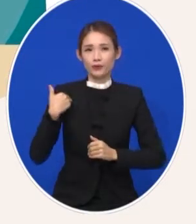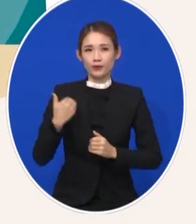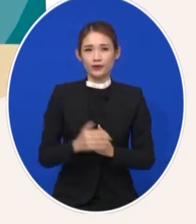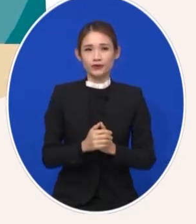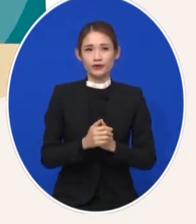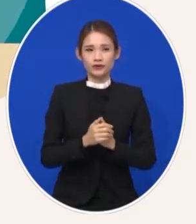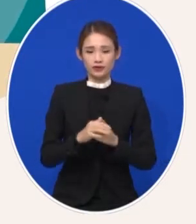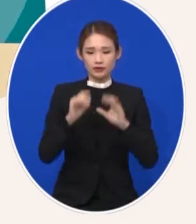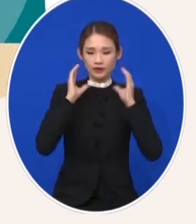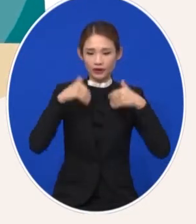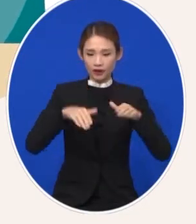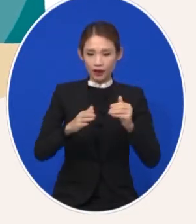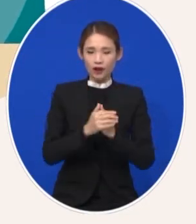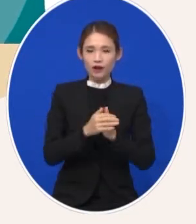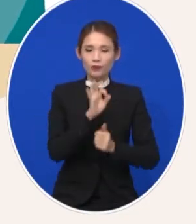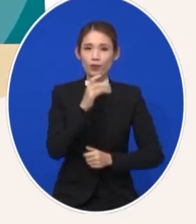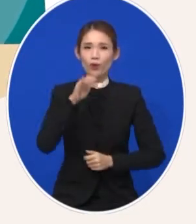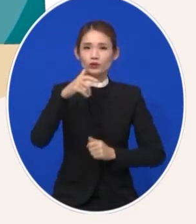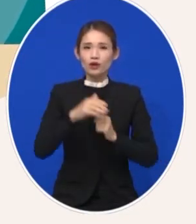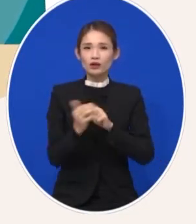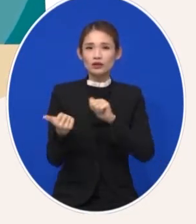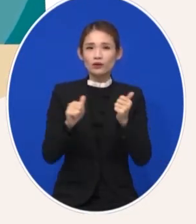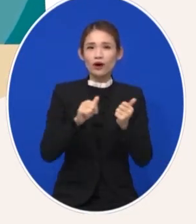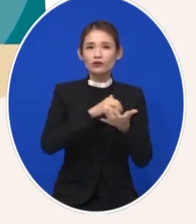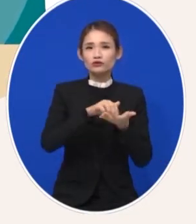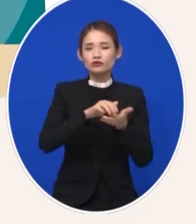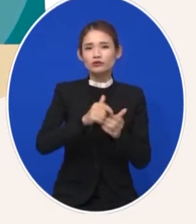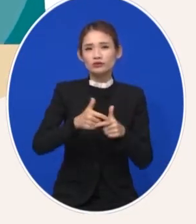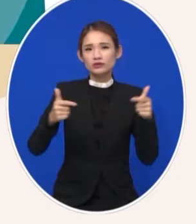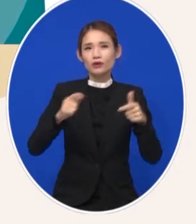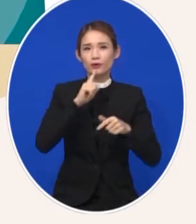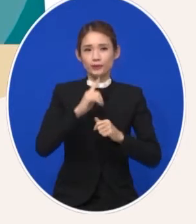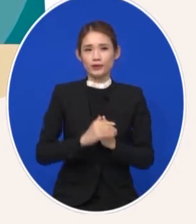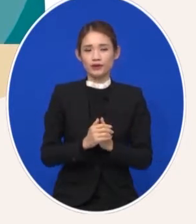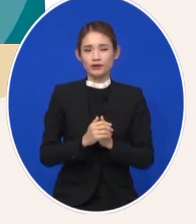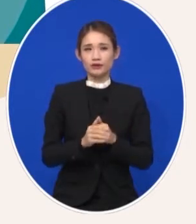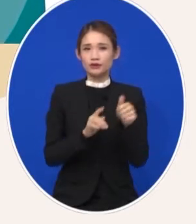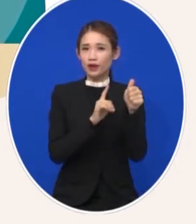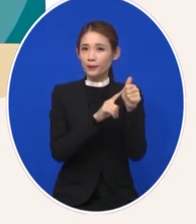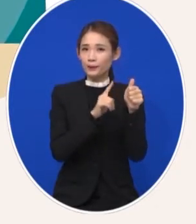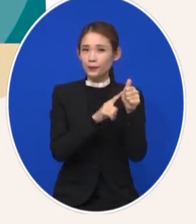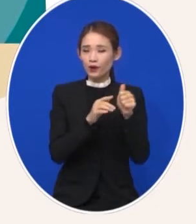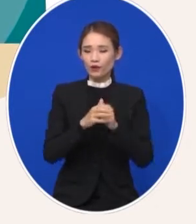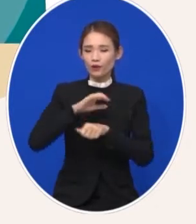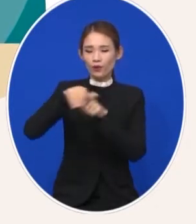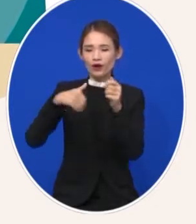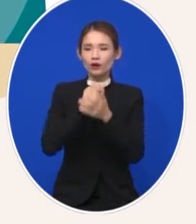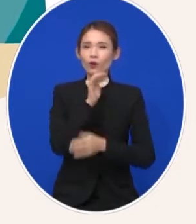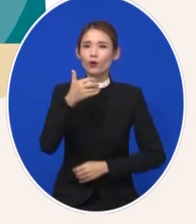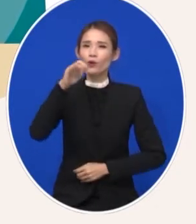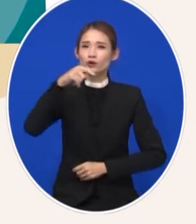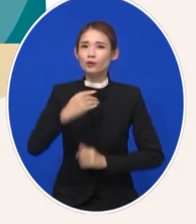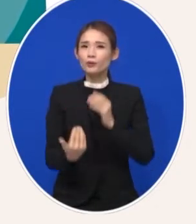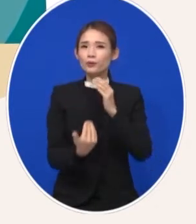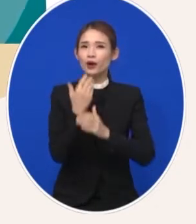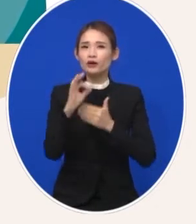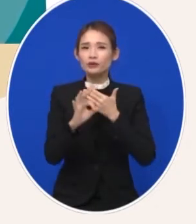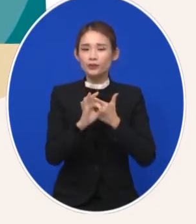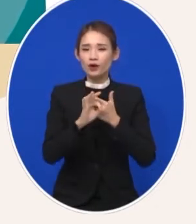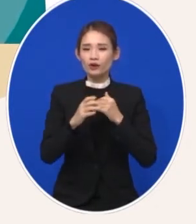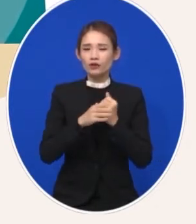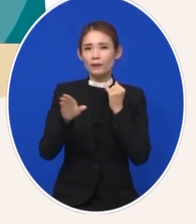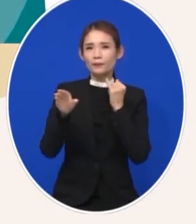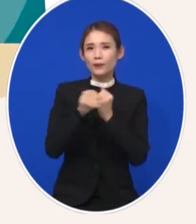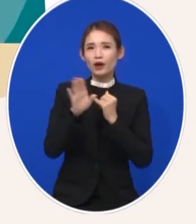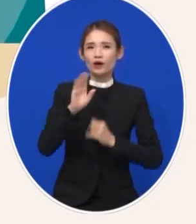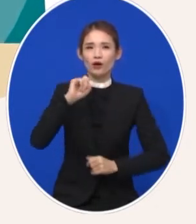또한 태아 및 모성 이환율과 사망률을 증가시킵니다. 남성의 경우 환경 호르몬에 노출되는 경우 난임과 관련될 수